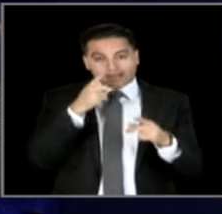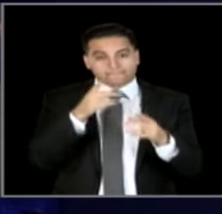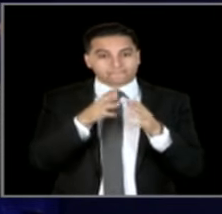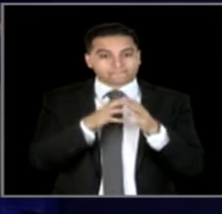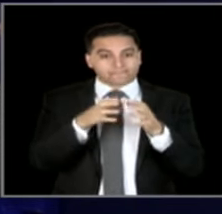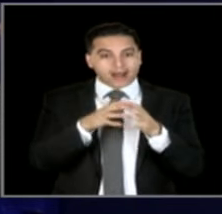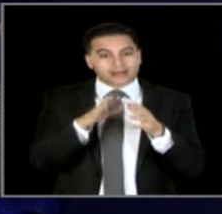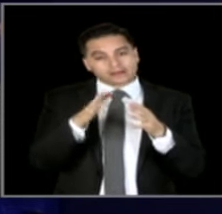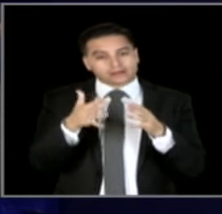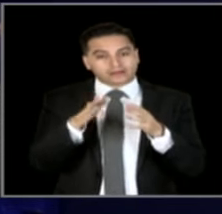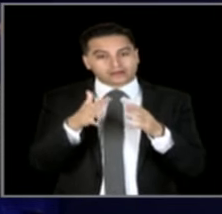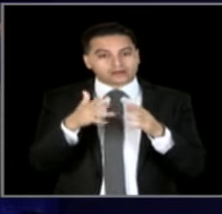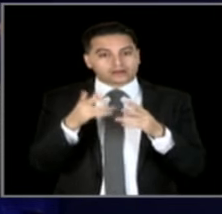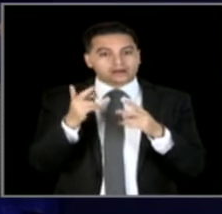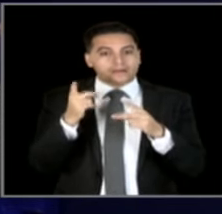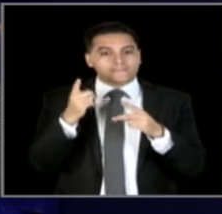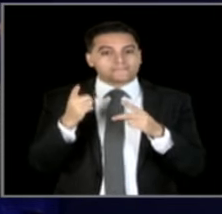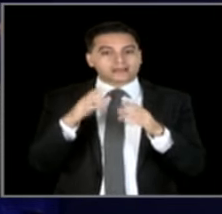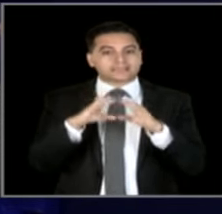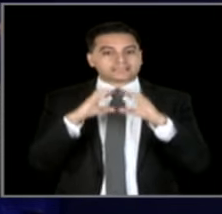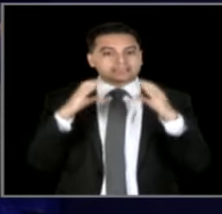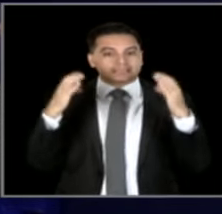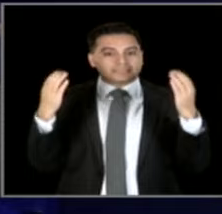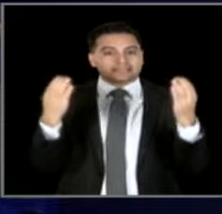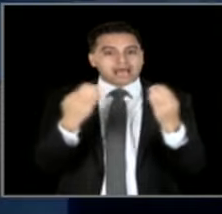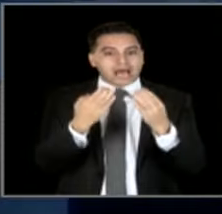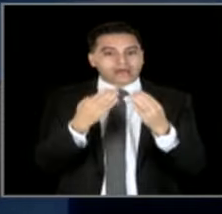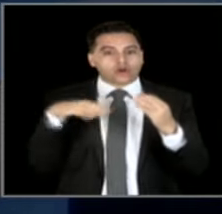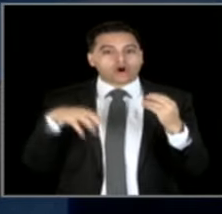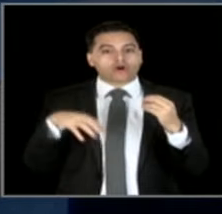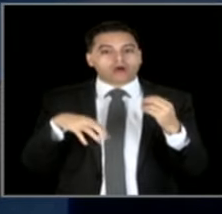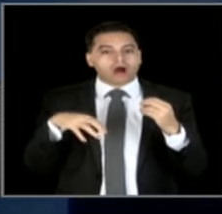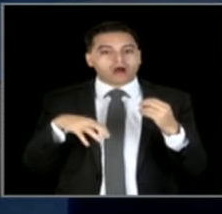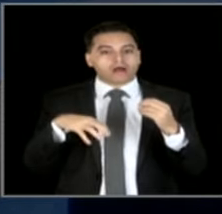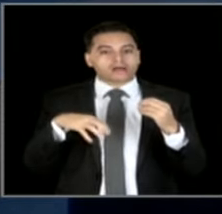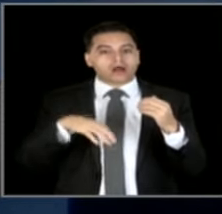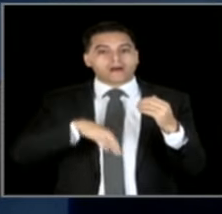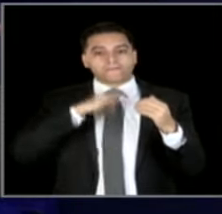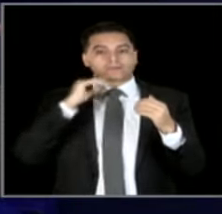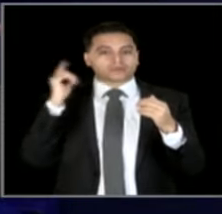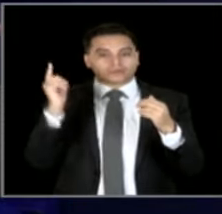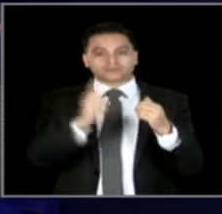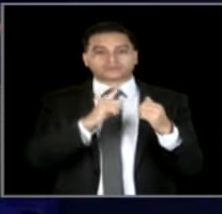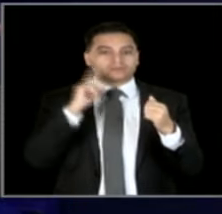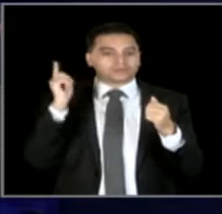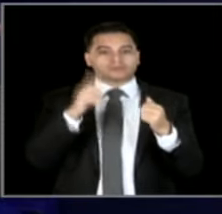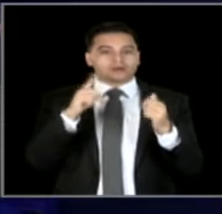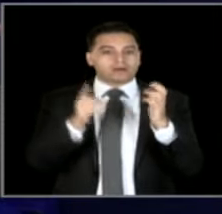يعني تقريبا استاد القاهرة مليان 5 مرات على اخره. دول موظفين في